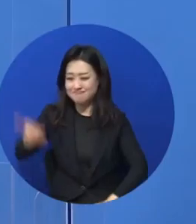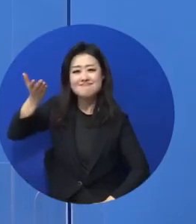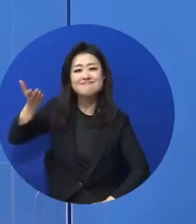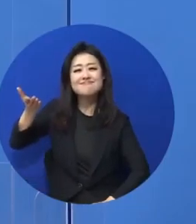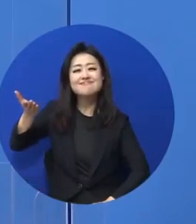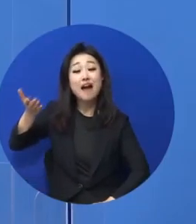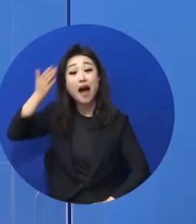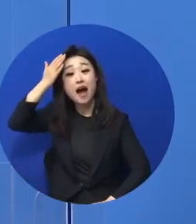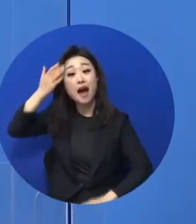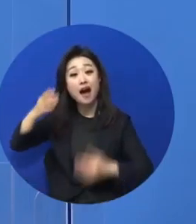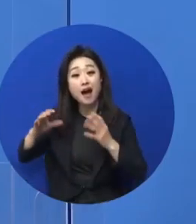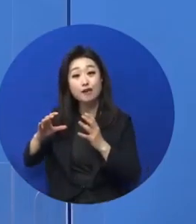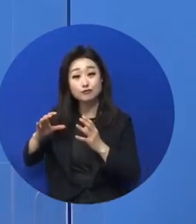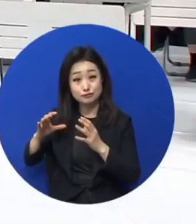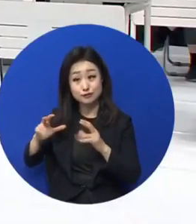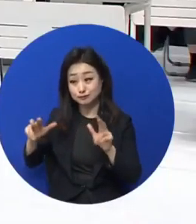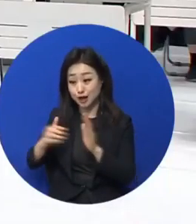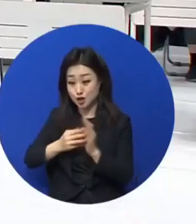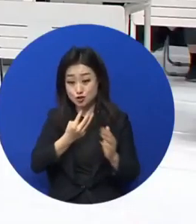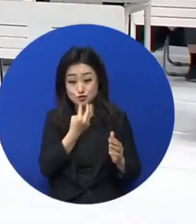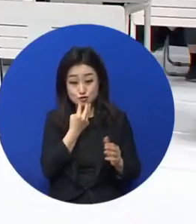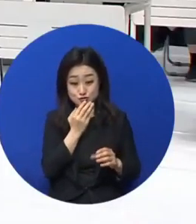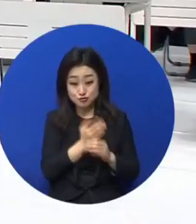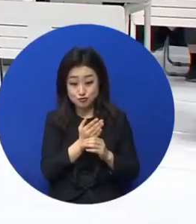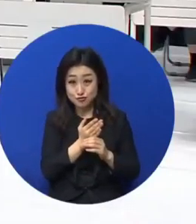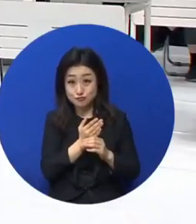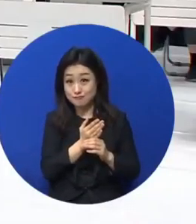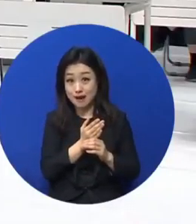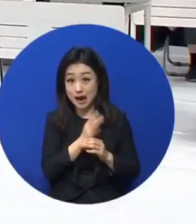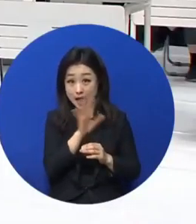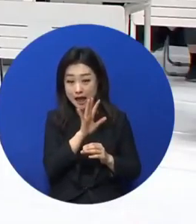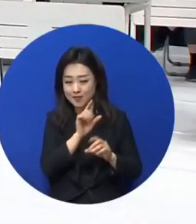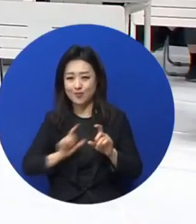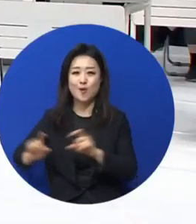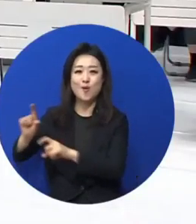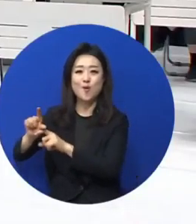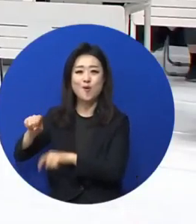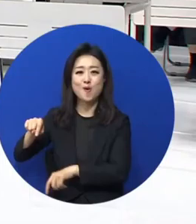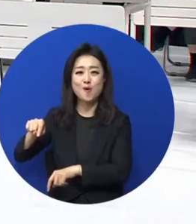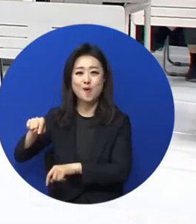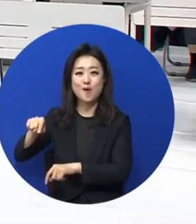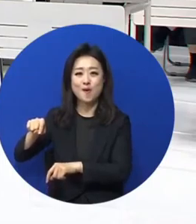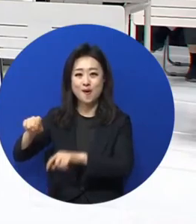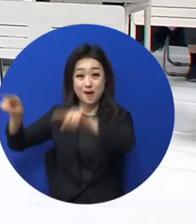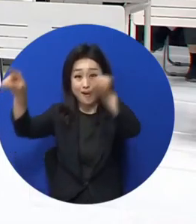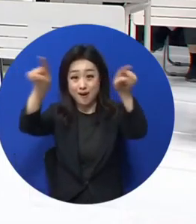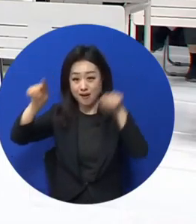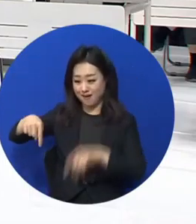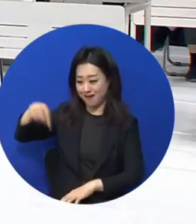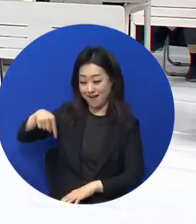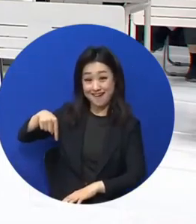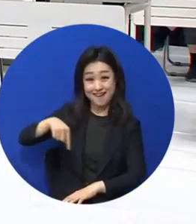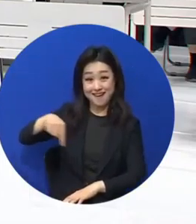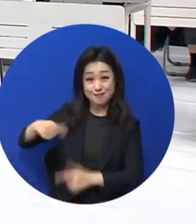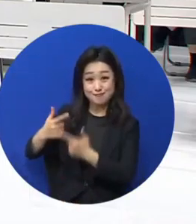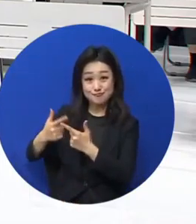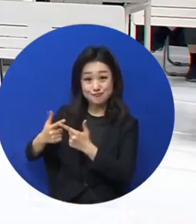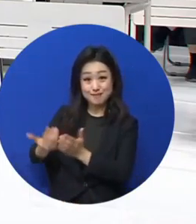대한민국은 지금까지 서울 중심의 일극 발전 체제에서 이제 동남쪽 끝에 부산을 또